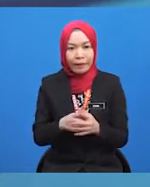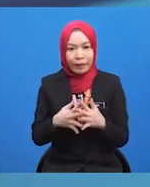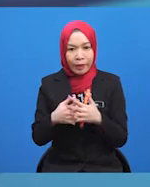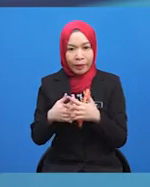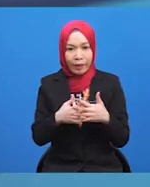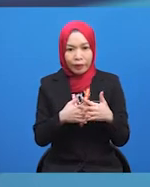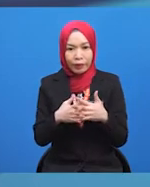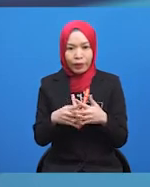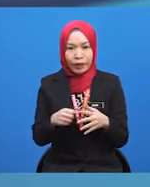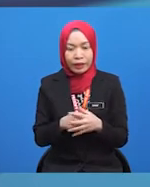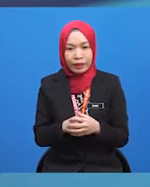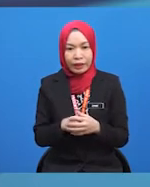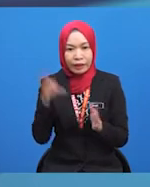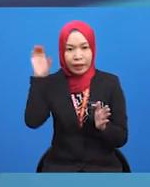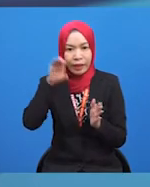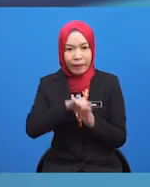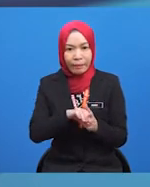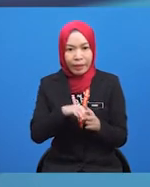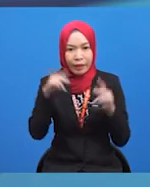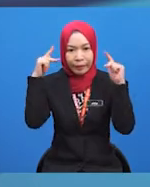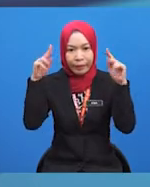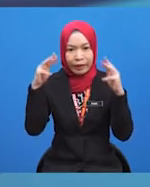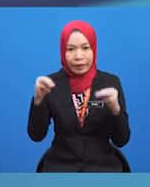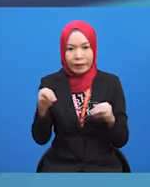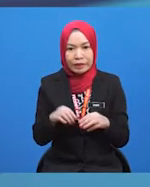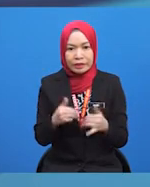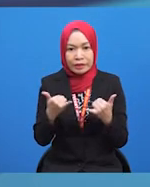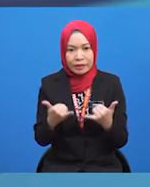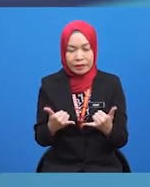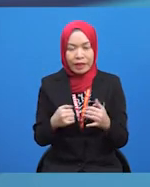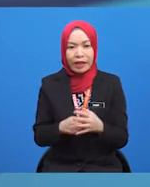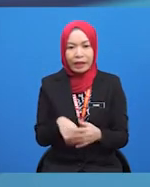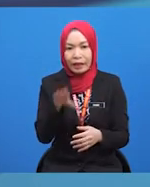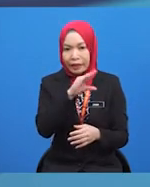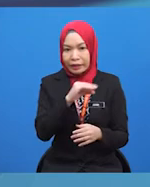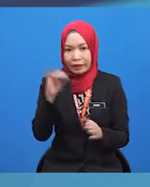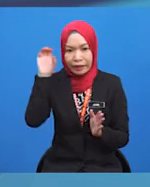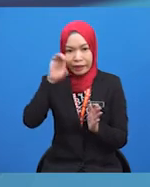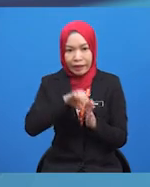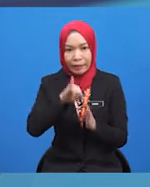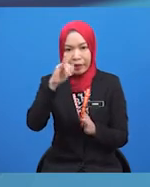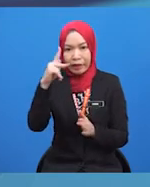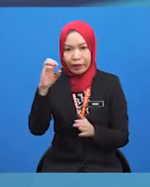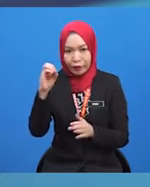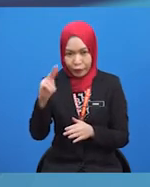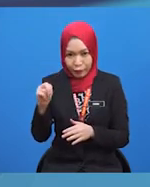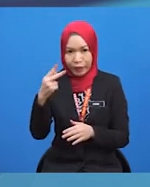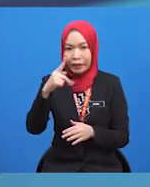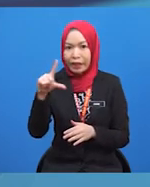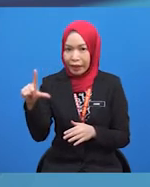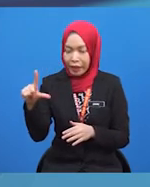kaum, gambar Perdana Menteri semasa, gambar ikon Bandaraya Kuala